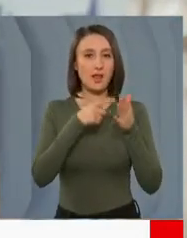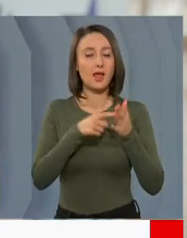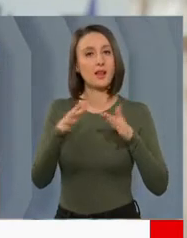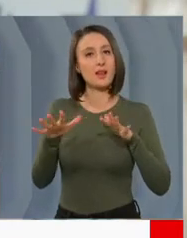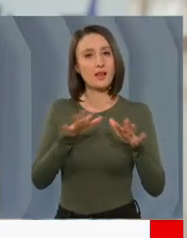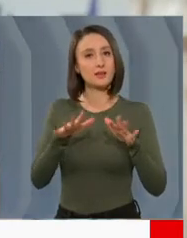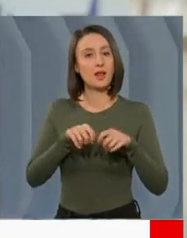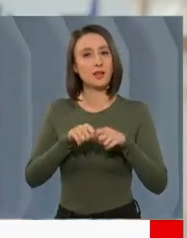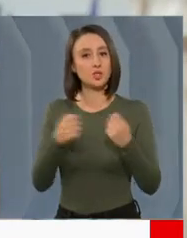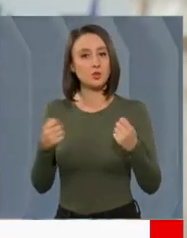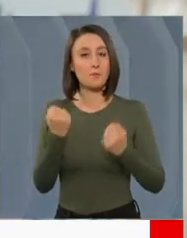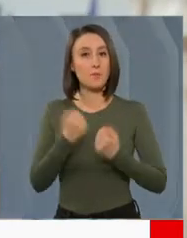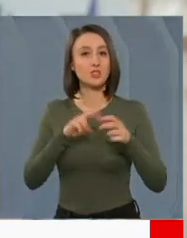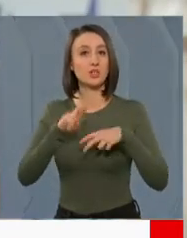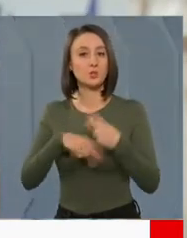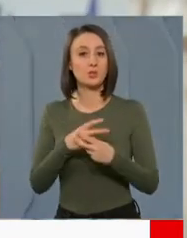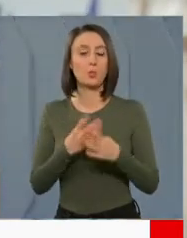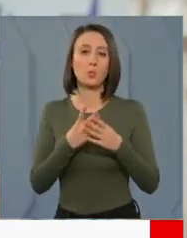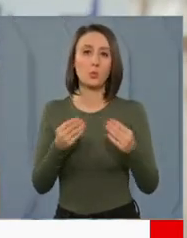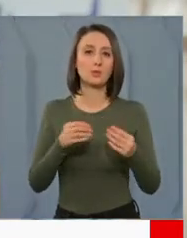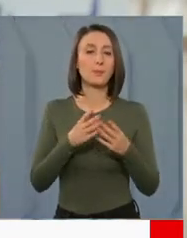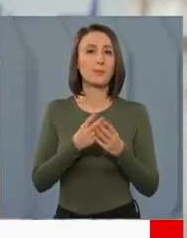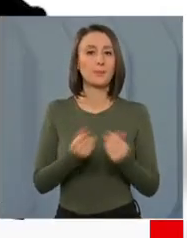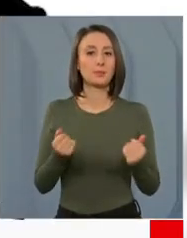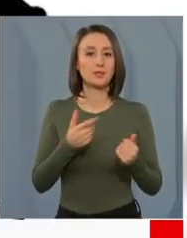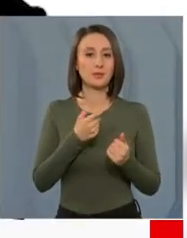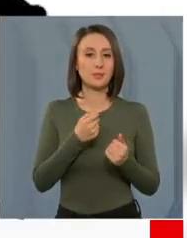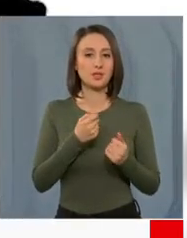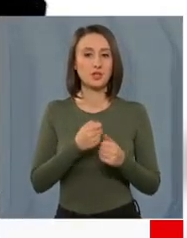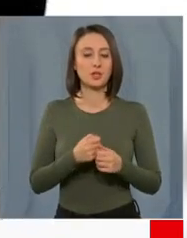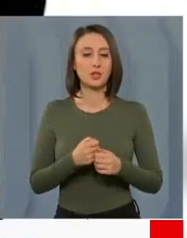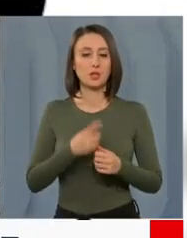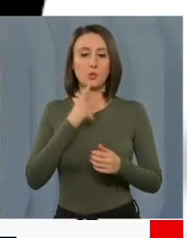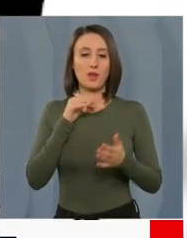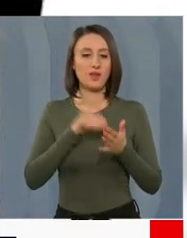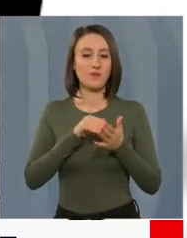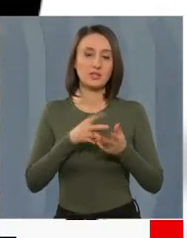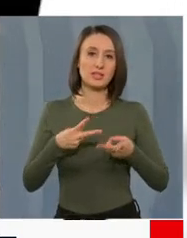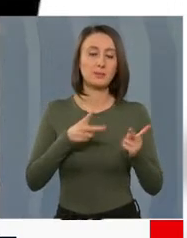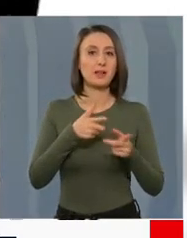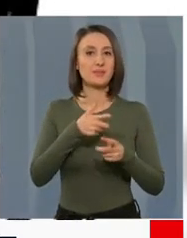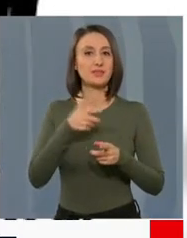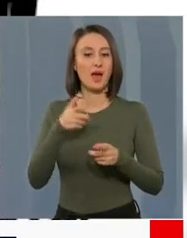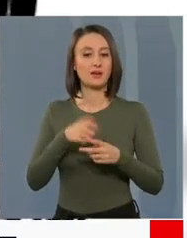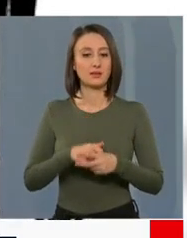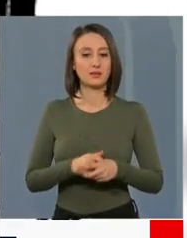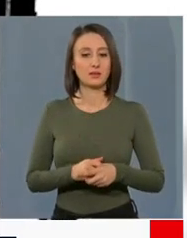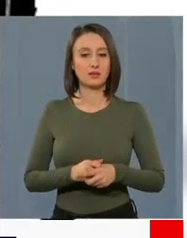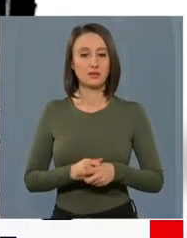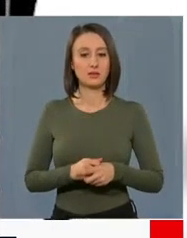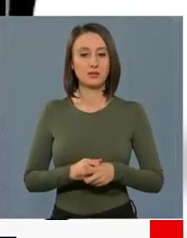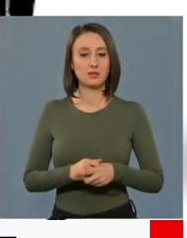avariată o mașină răsturnată și o grămadă de moloz cu mesajul Nu este nevoie să trimitem tancuri utilizatorii